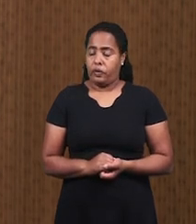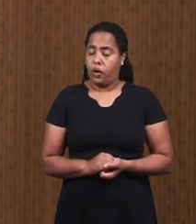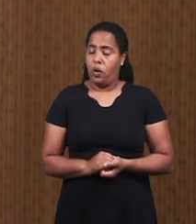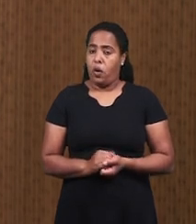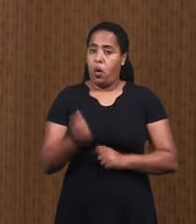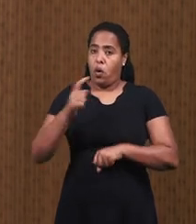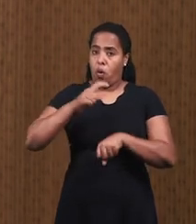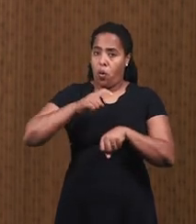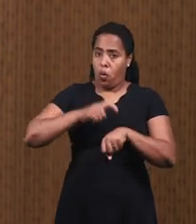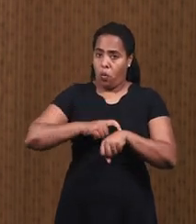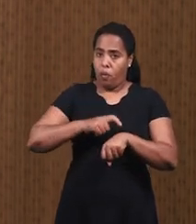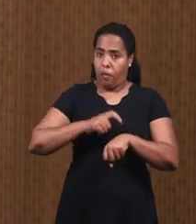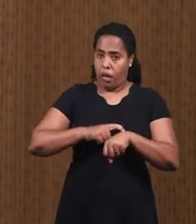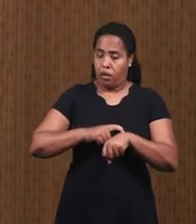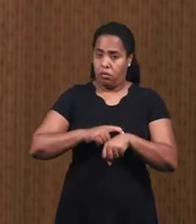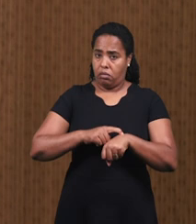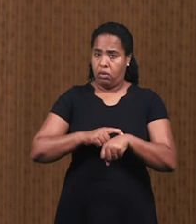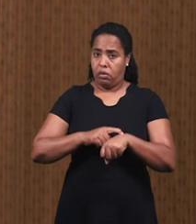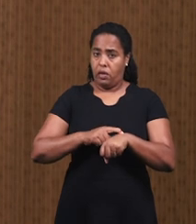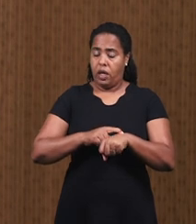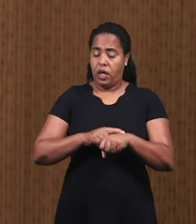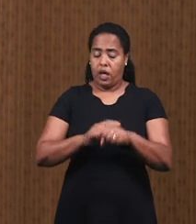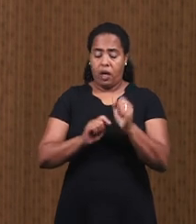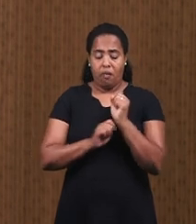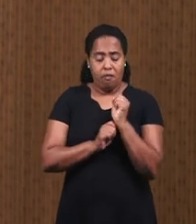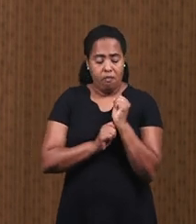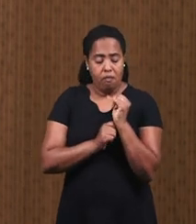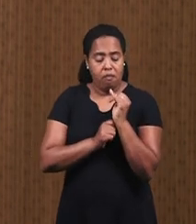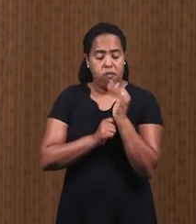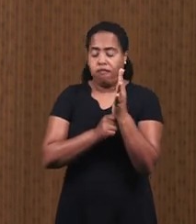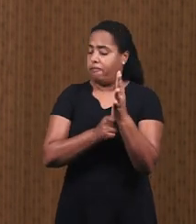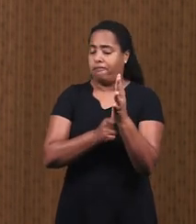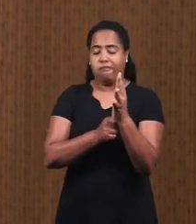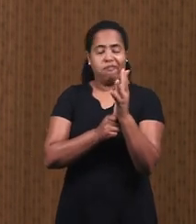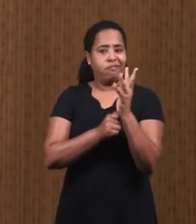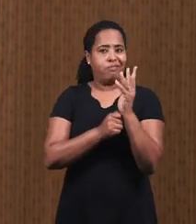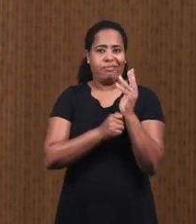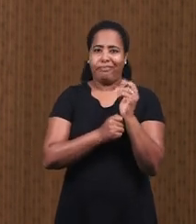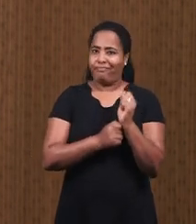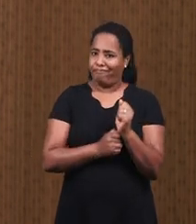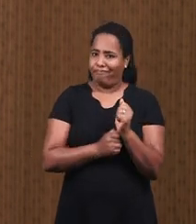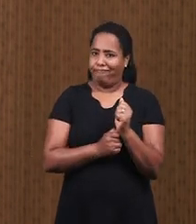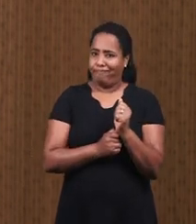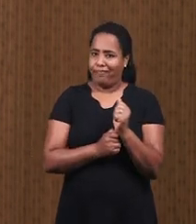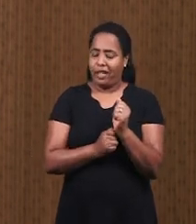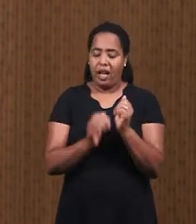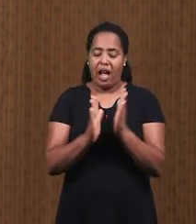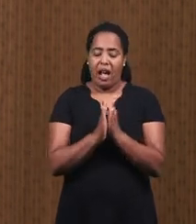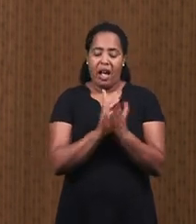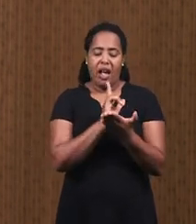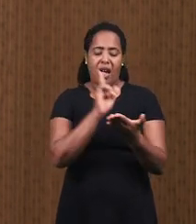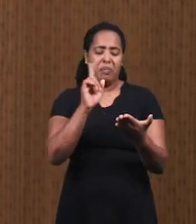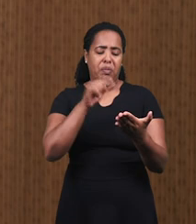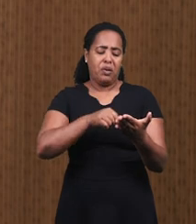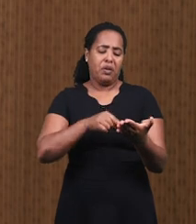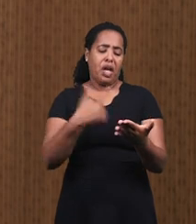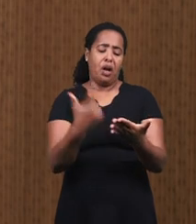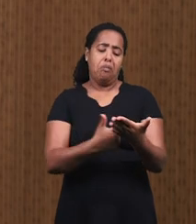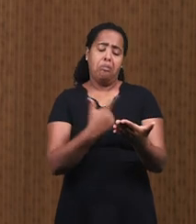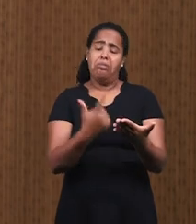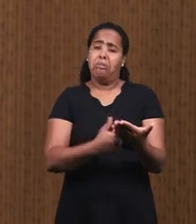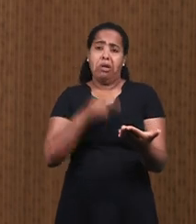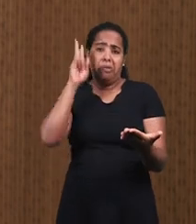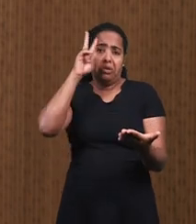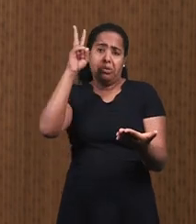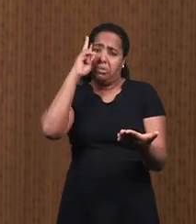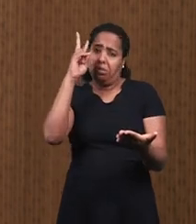nous ne touchons pas, je dis de manière générale, quand quelqu'un ne voit pas ce mystère,